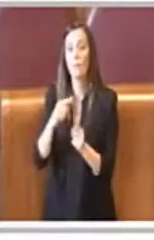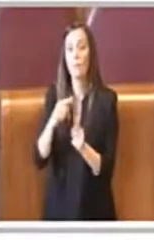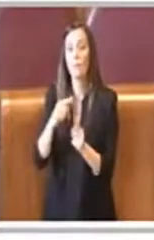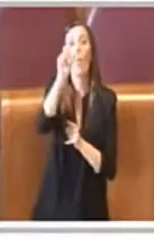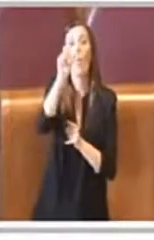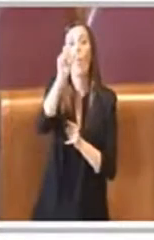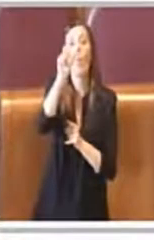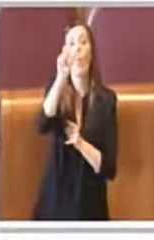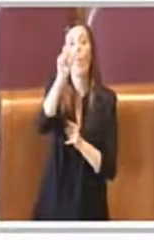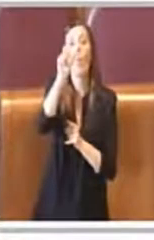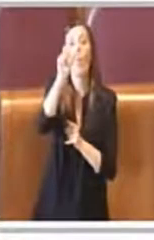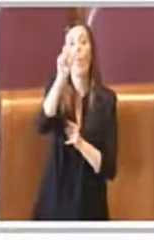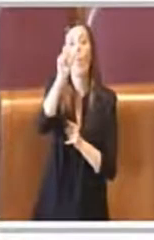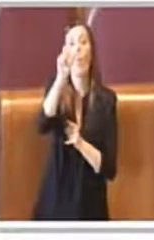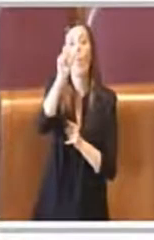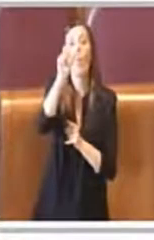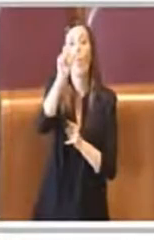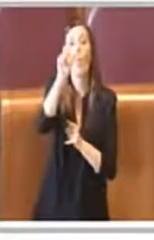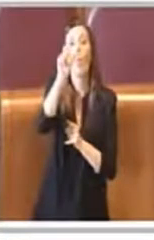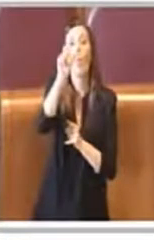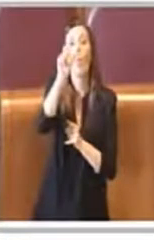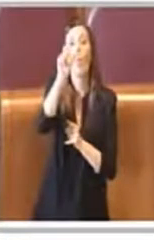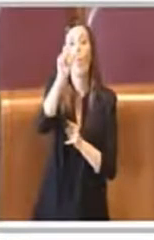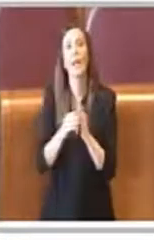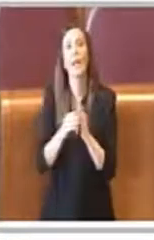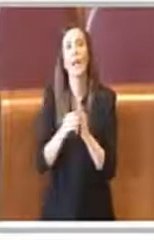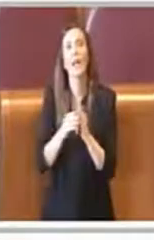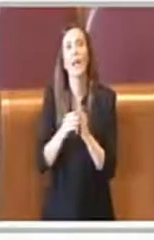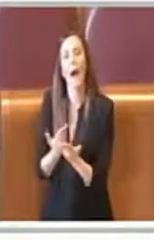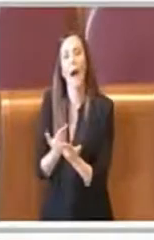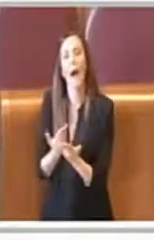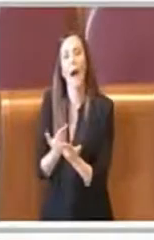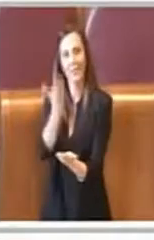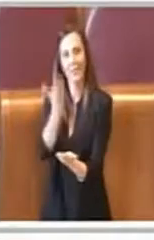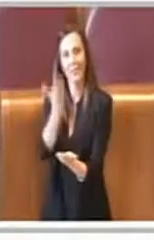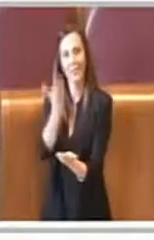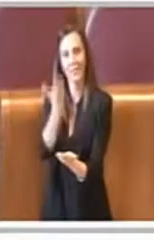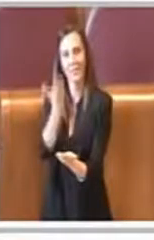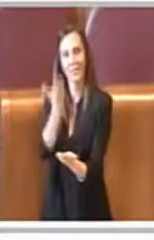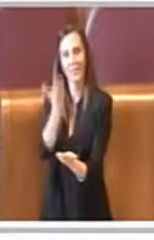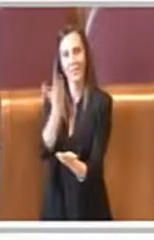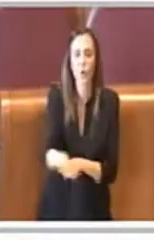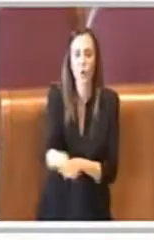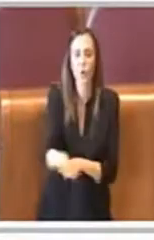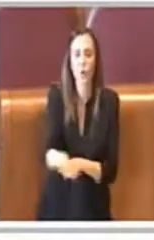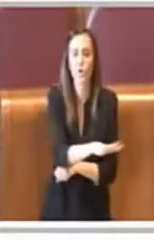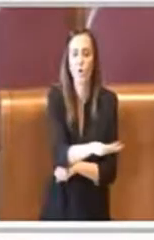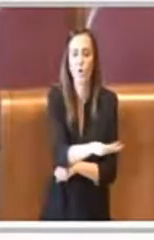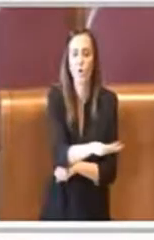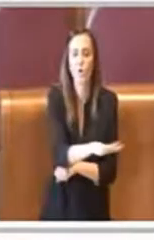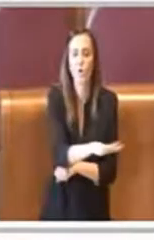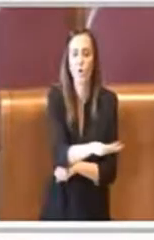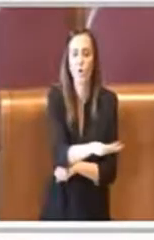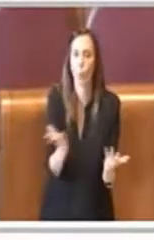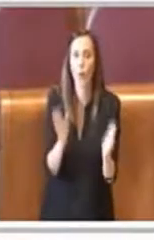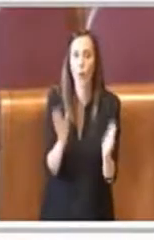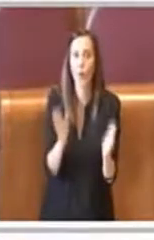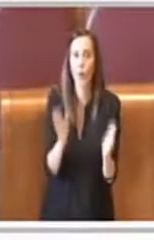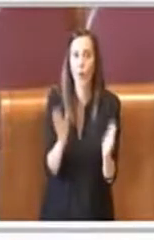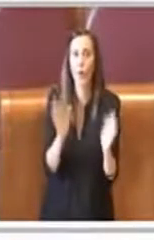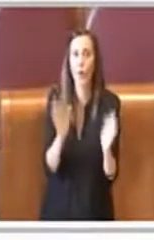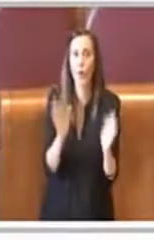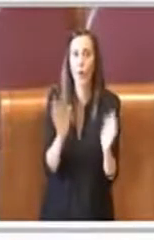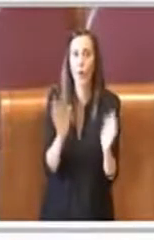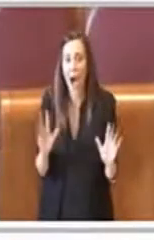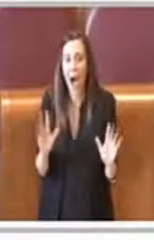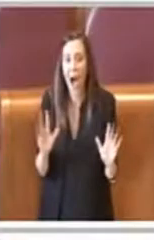occupazione di suolo pubblico o di nuova occupazione o di ampliamento di un'occupazione esistente, però con criteri che non vadano in conflitto